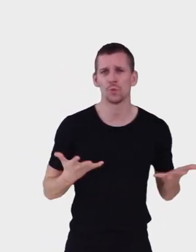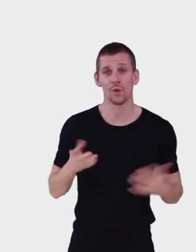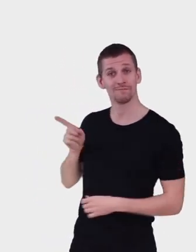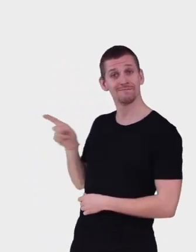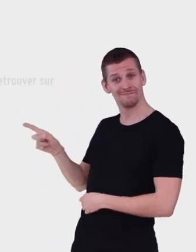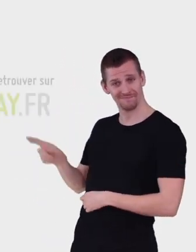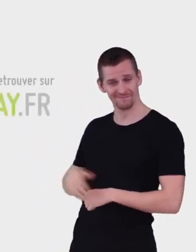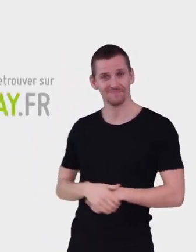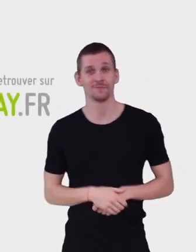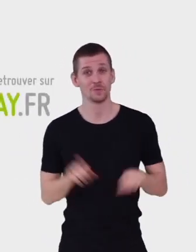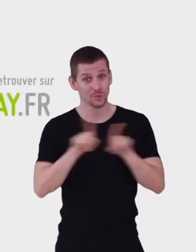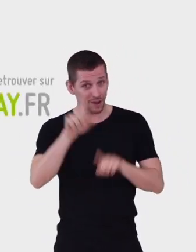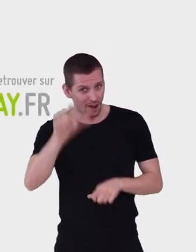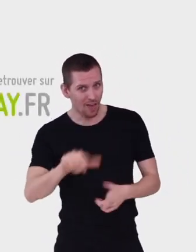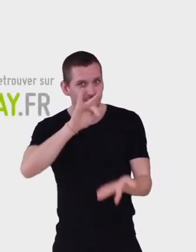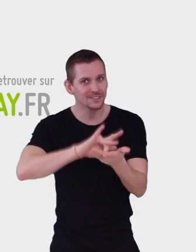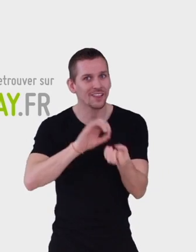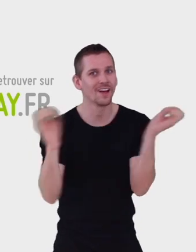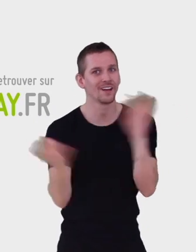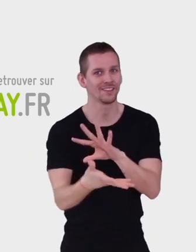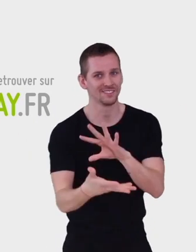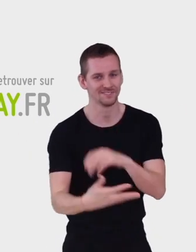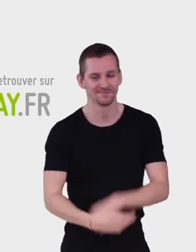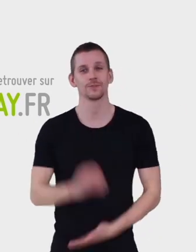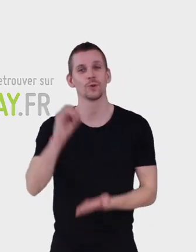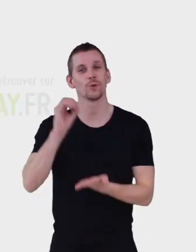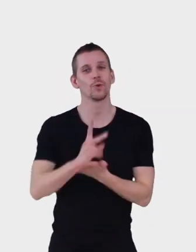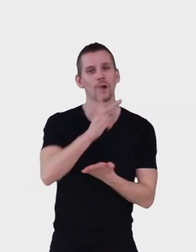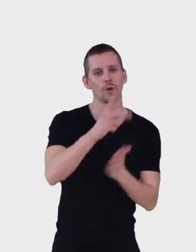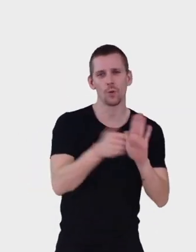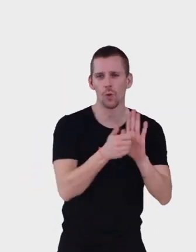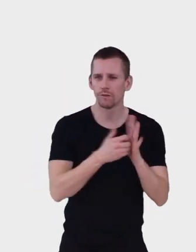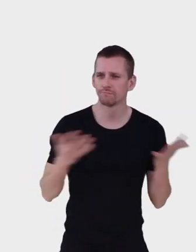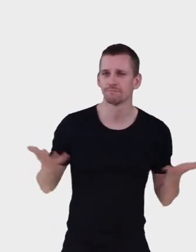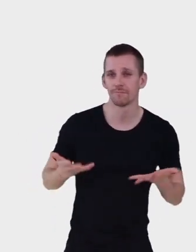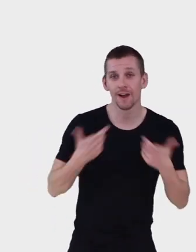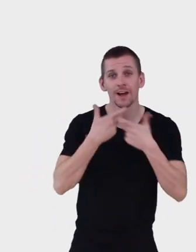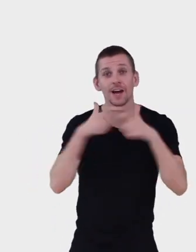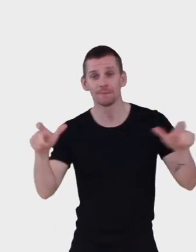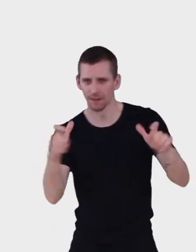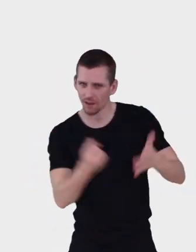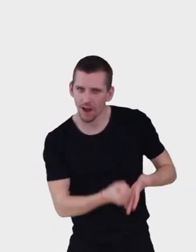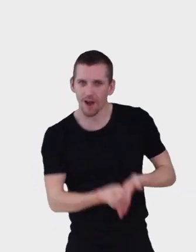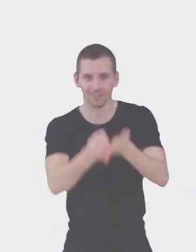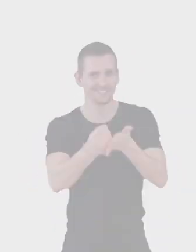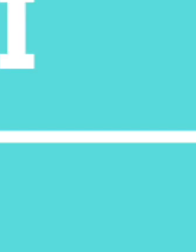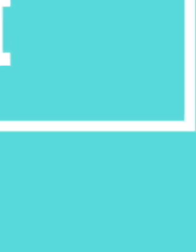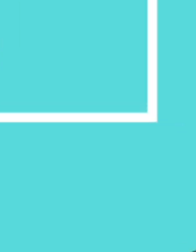mais aussi sur le site iciok.fr. Ici OK, facilitateur d'accès.